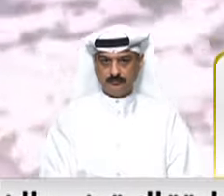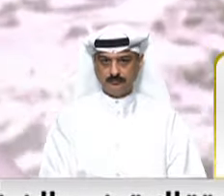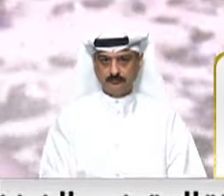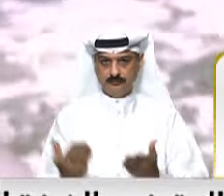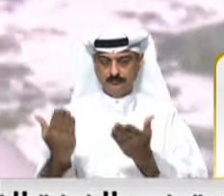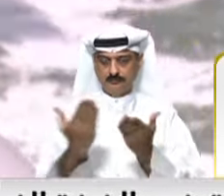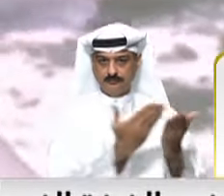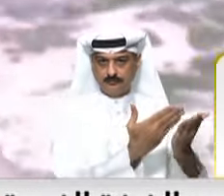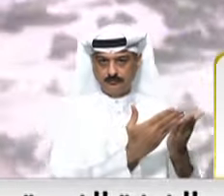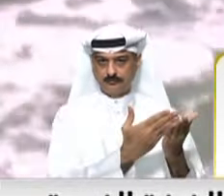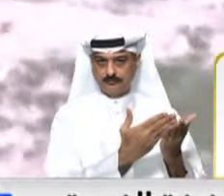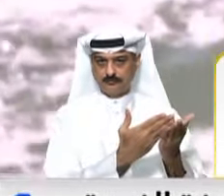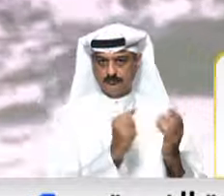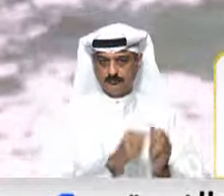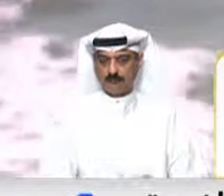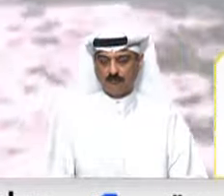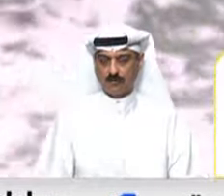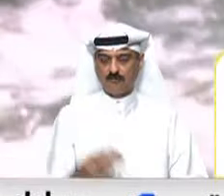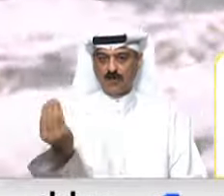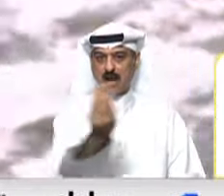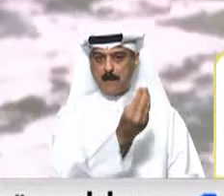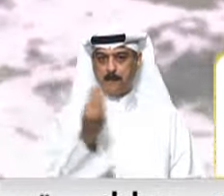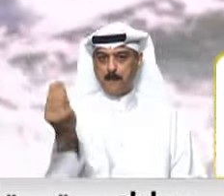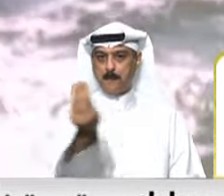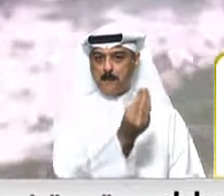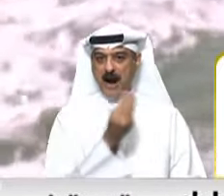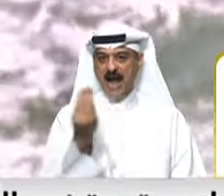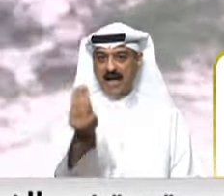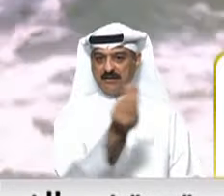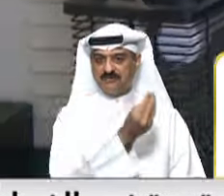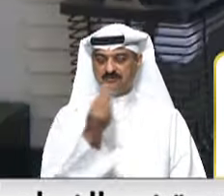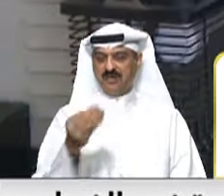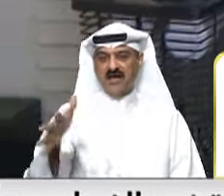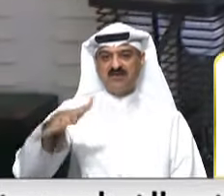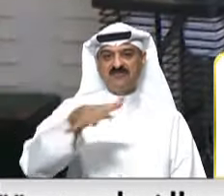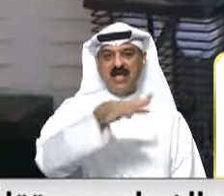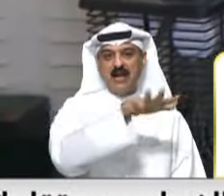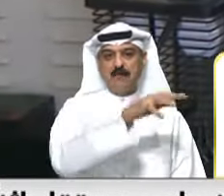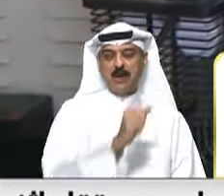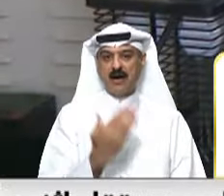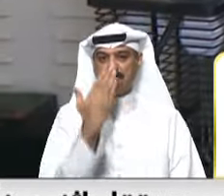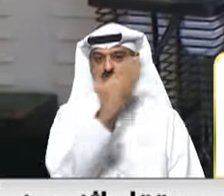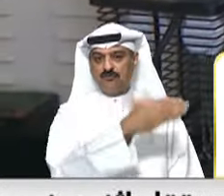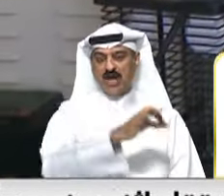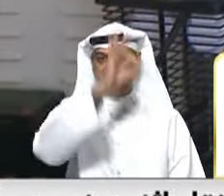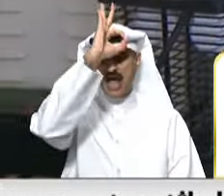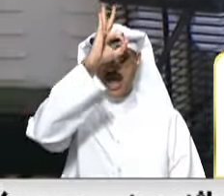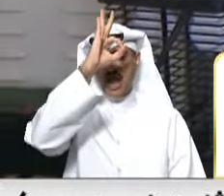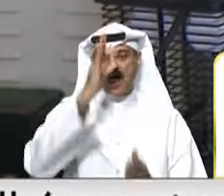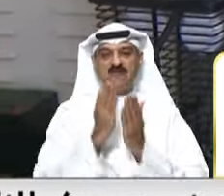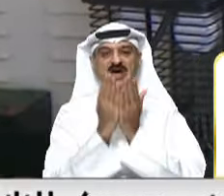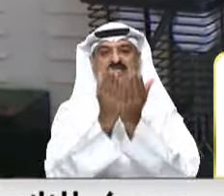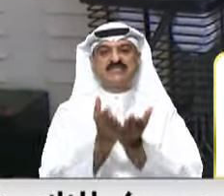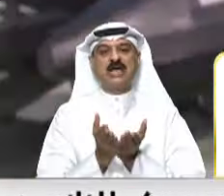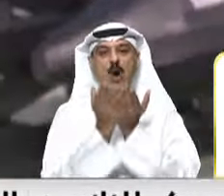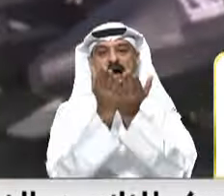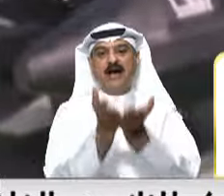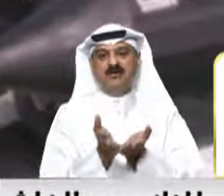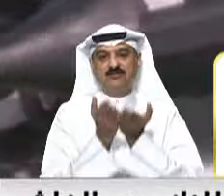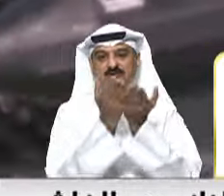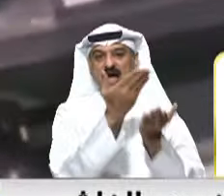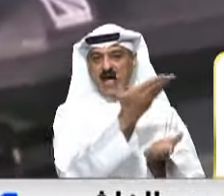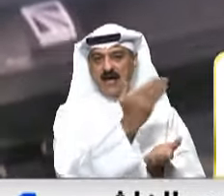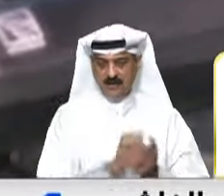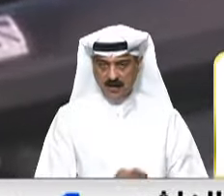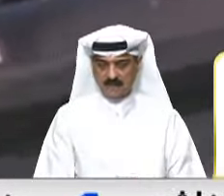جولة ميدانية بحرية تنقلنا فيها مع إدارة التشكيلات البحرية التابعة للإدارة العامة لخفر السواحل